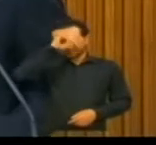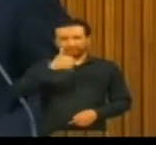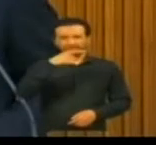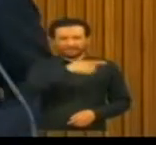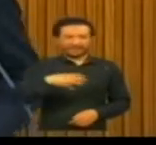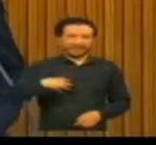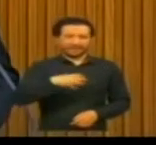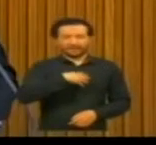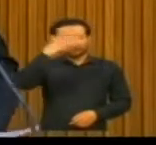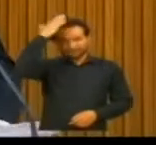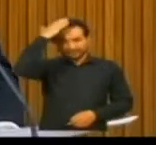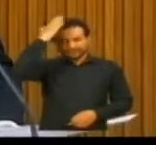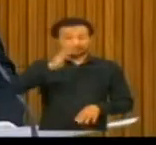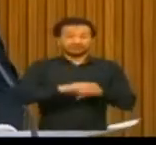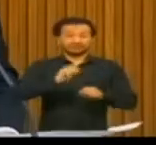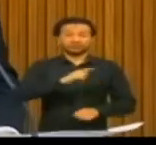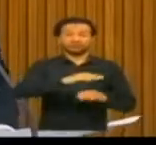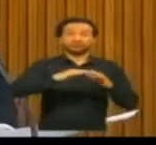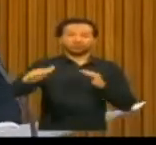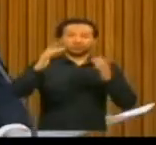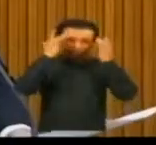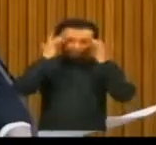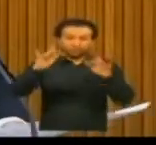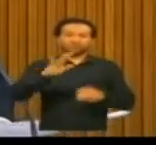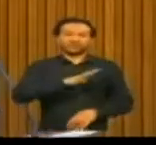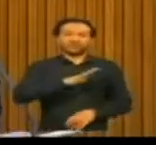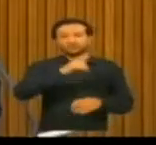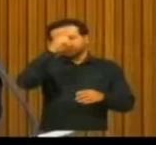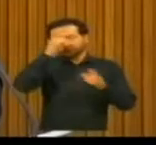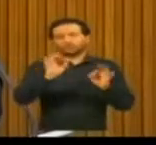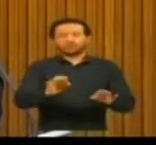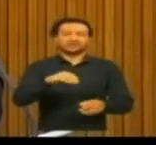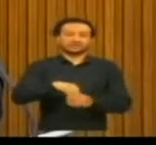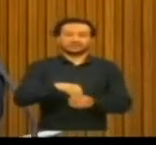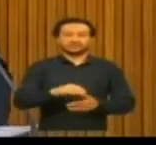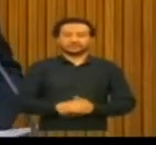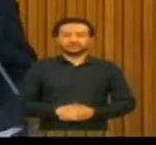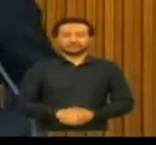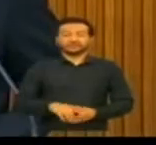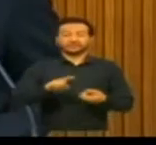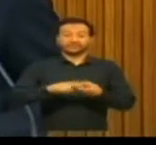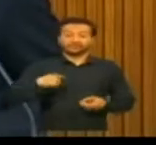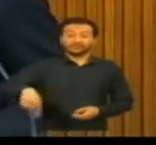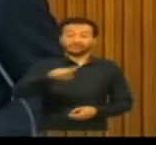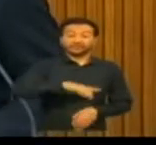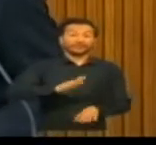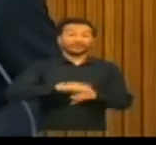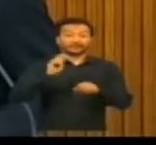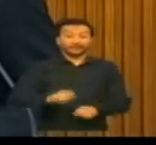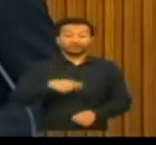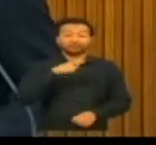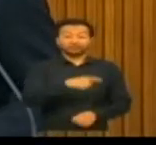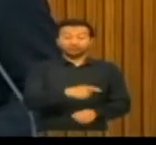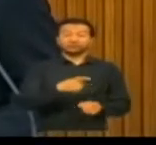baş tacı yapmak bu toplumun geleneklerinde var. Bu toplumun dokularında var zaten. Ve biz bunu yapmak ve